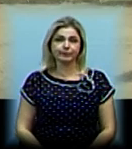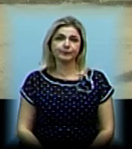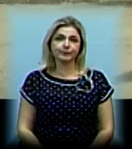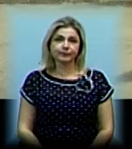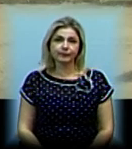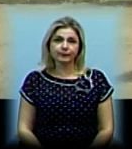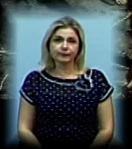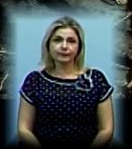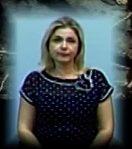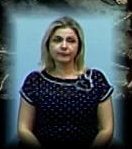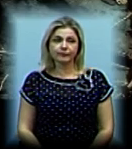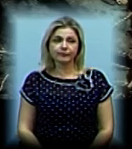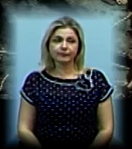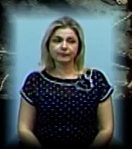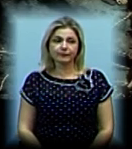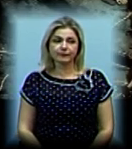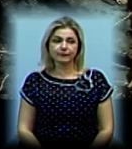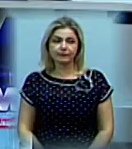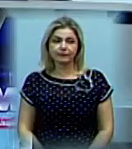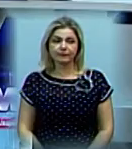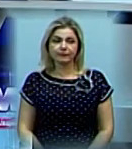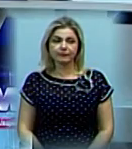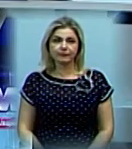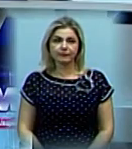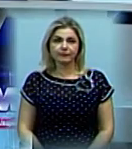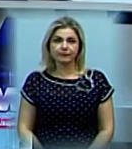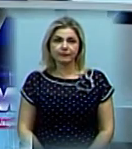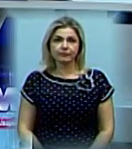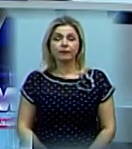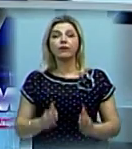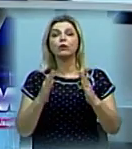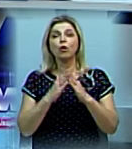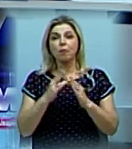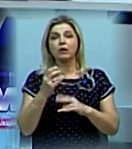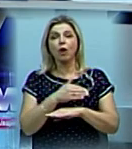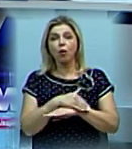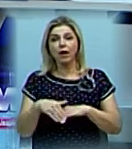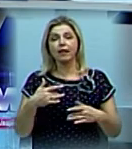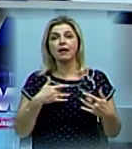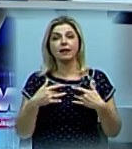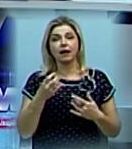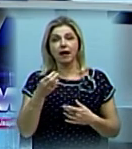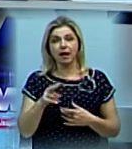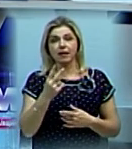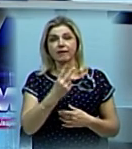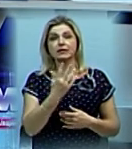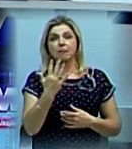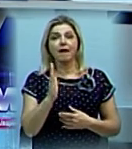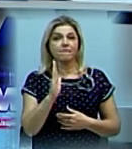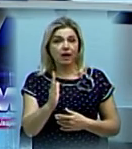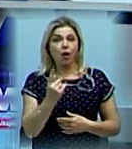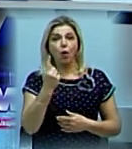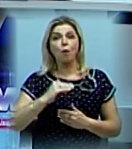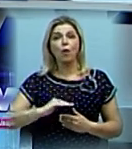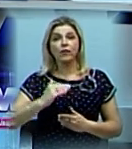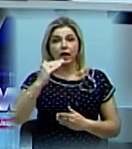Андрій Заворотній, телевізійні новини Миколаївщини. А у будинку на вулиці Театральній 25В у одному з